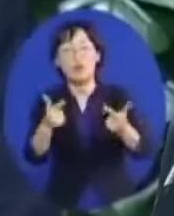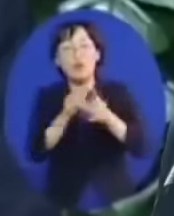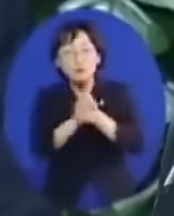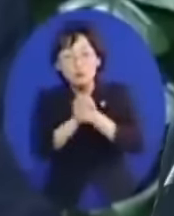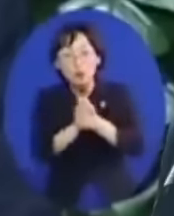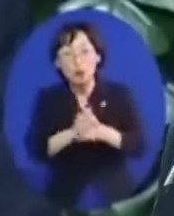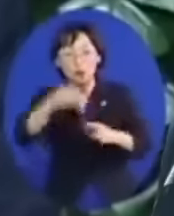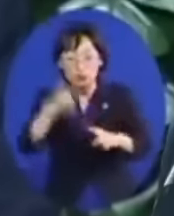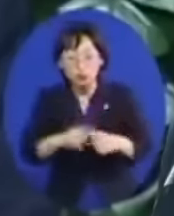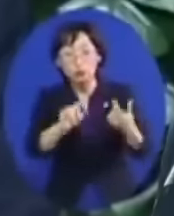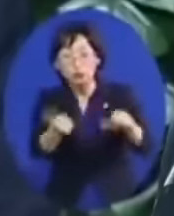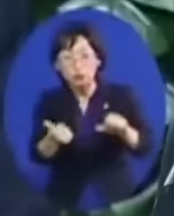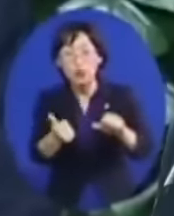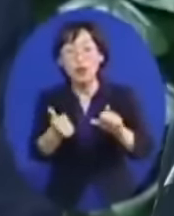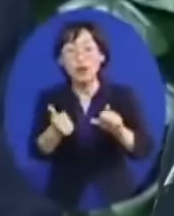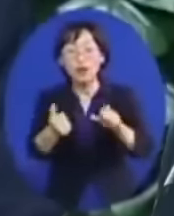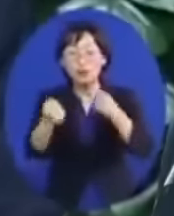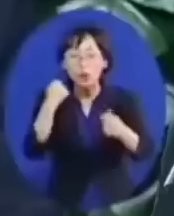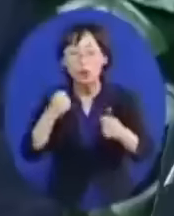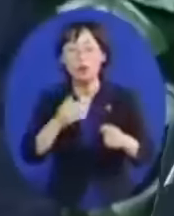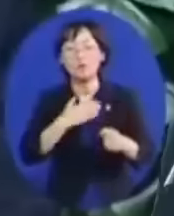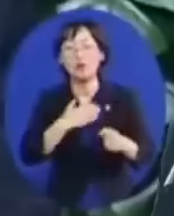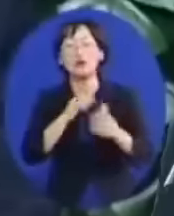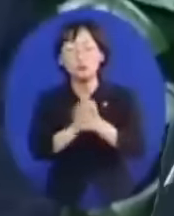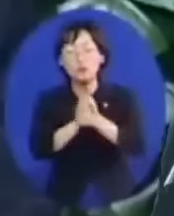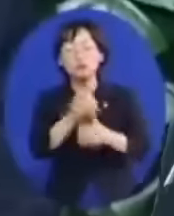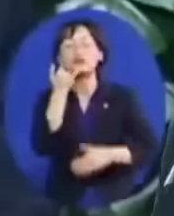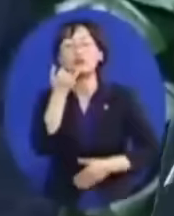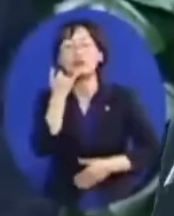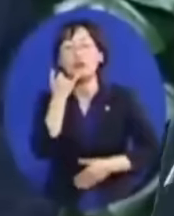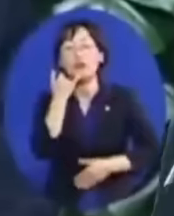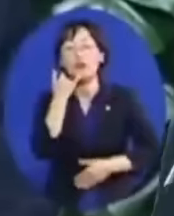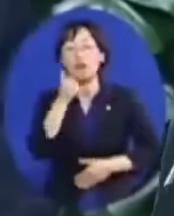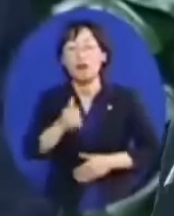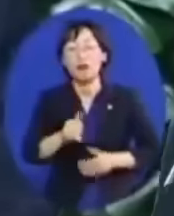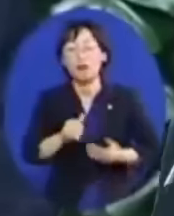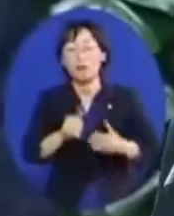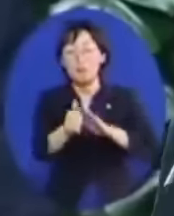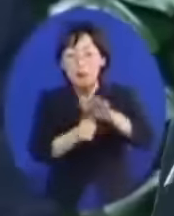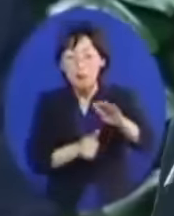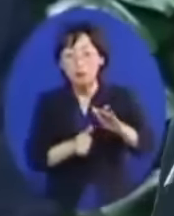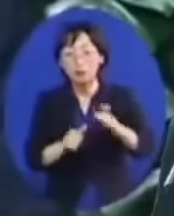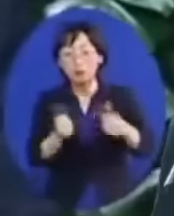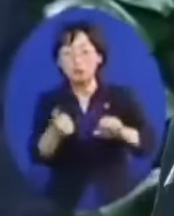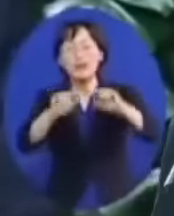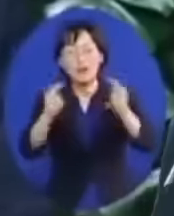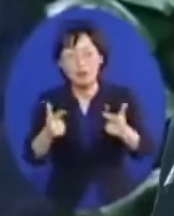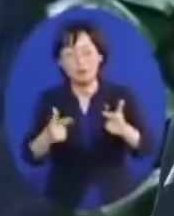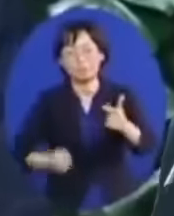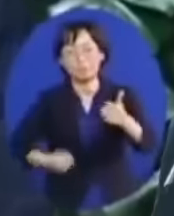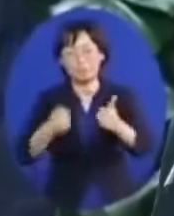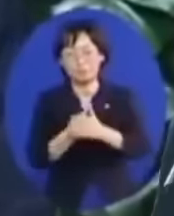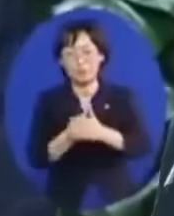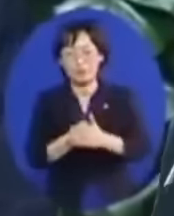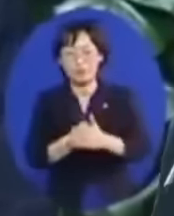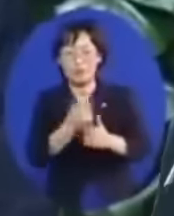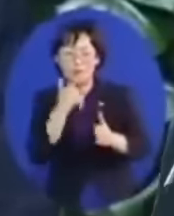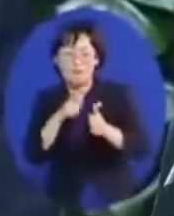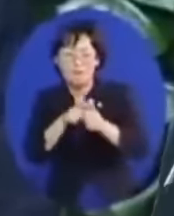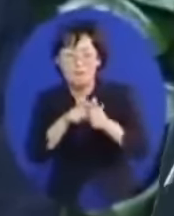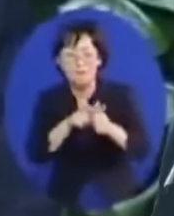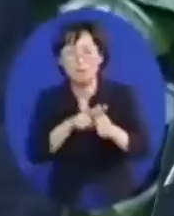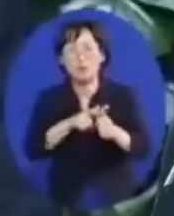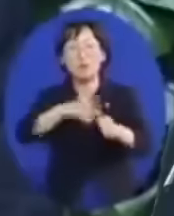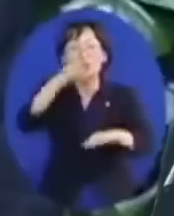기도하다가 죽더라도 기도하다가 죽지 낙심해서 물러가서는 죽지 않겠다고 각오를 하고 매달렸습니다.